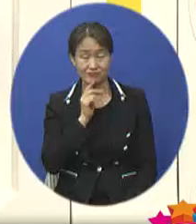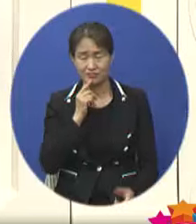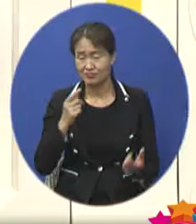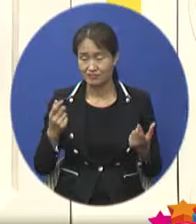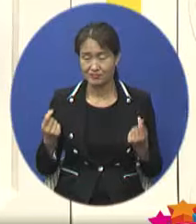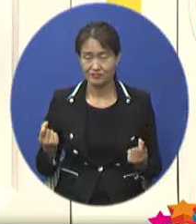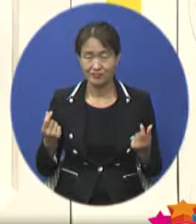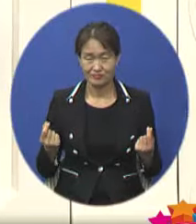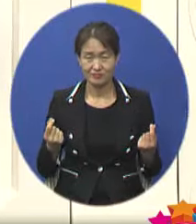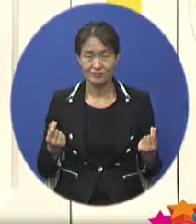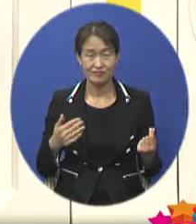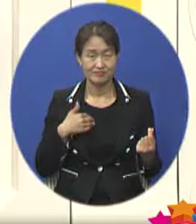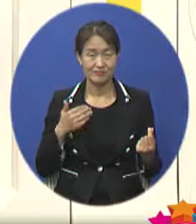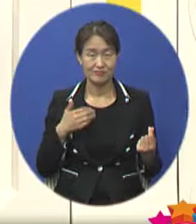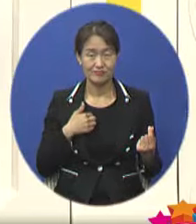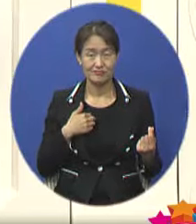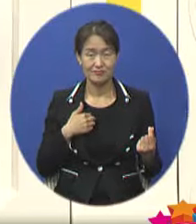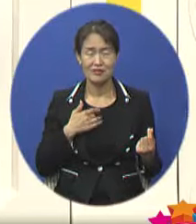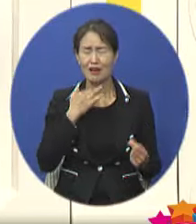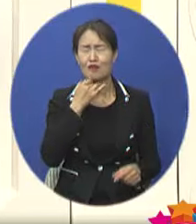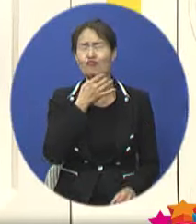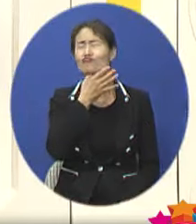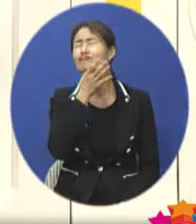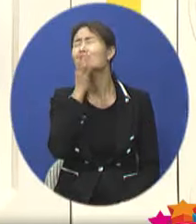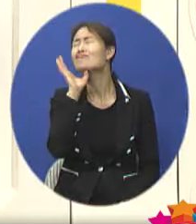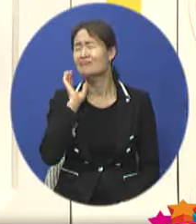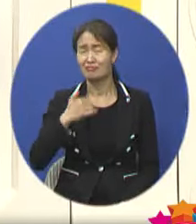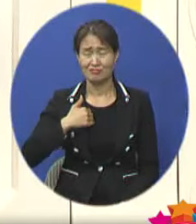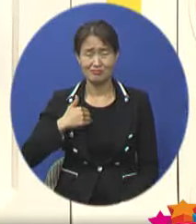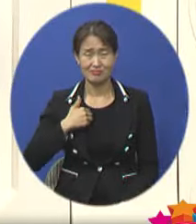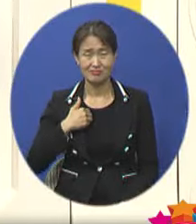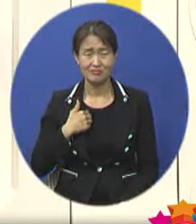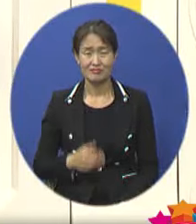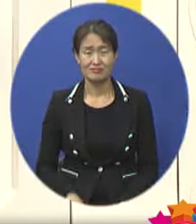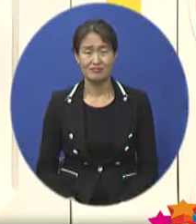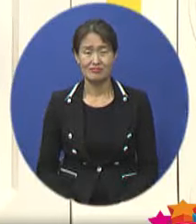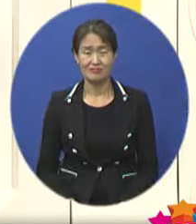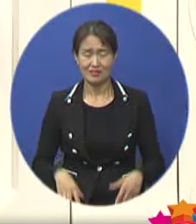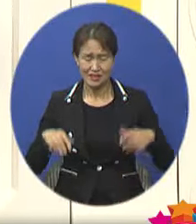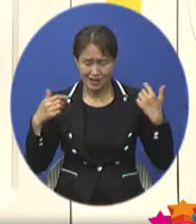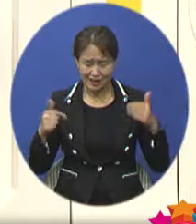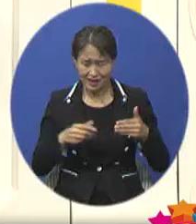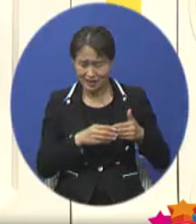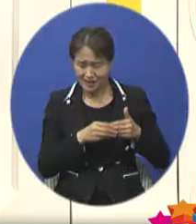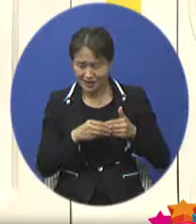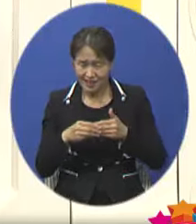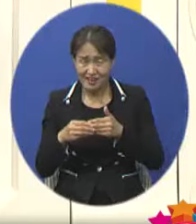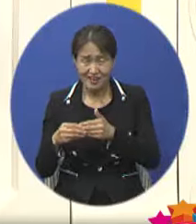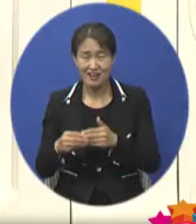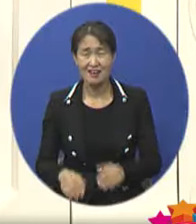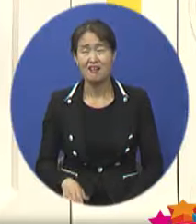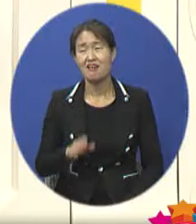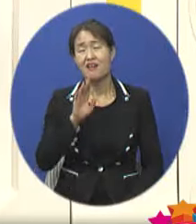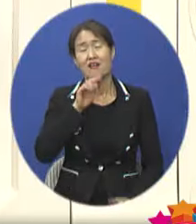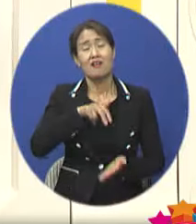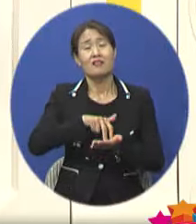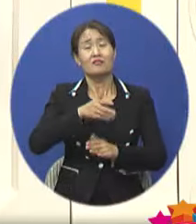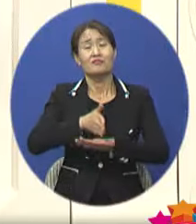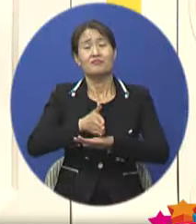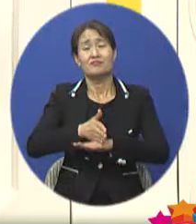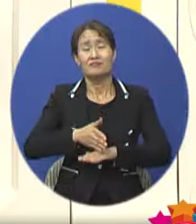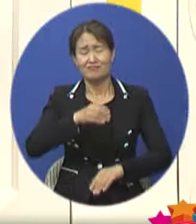참 저를 참 나이 많은 저를 참 데리고 후영시켜서 너무너무